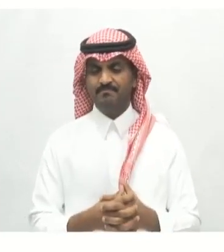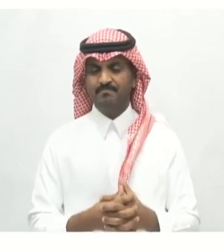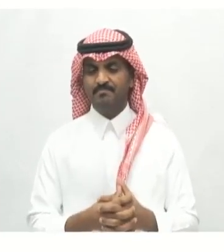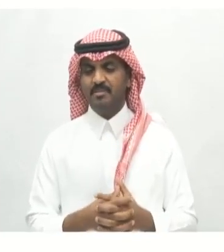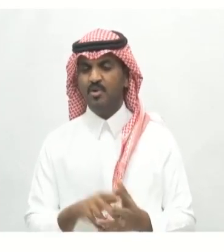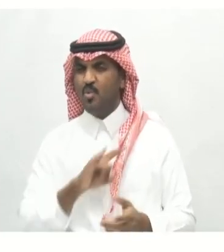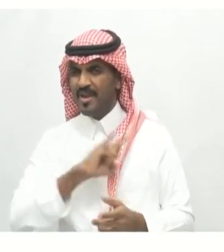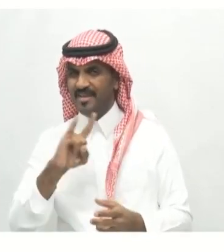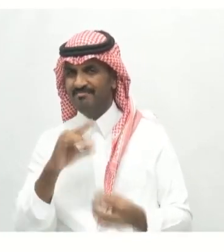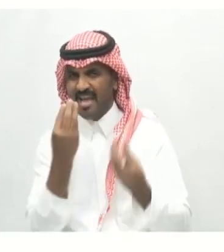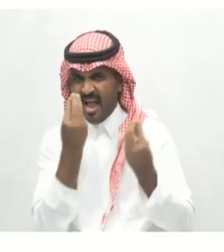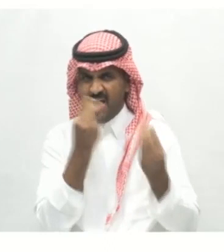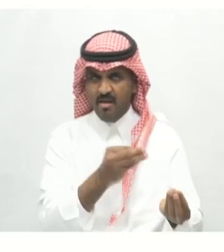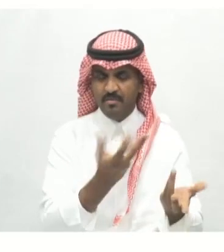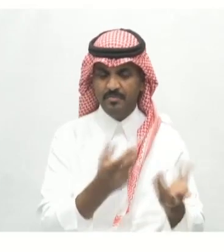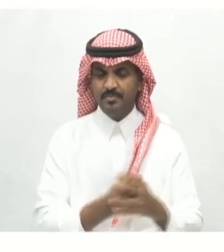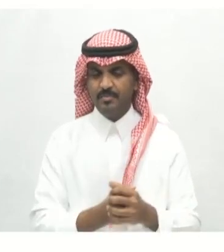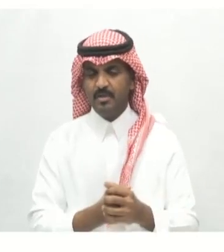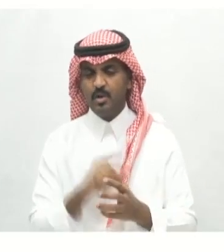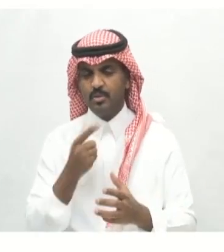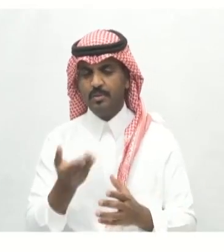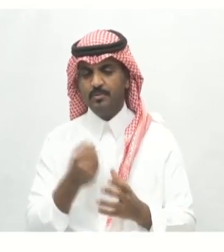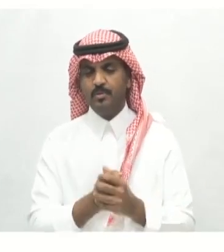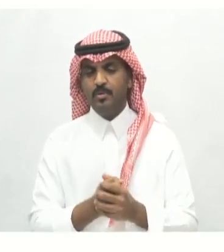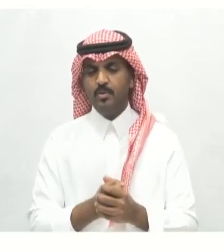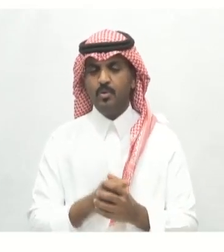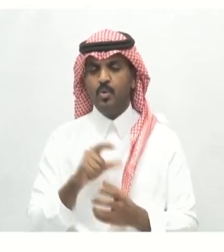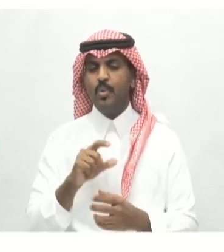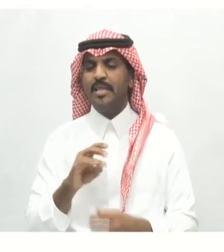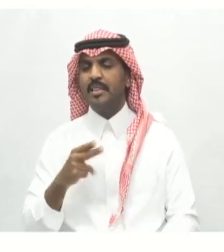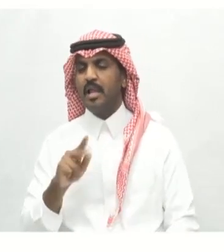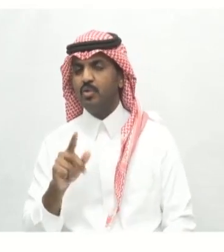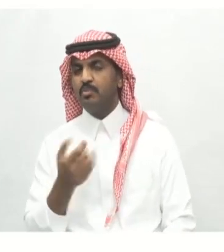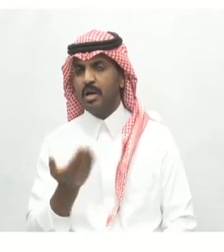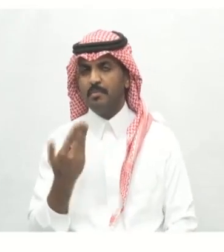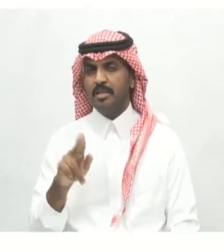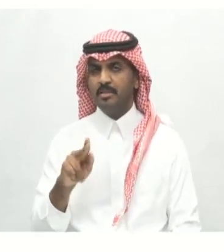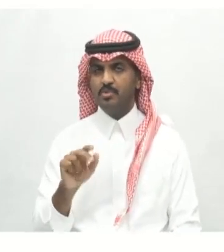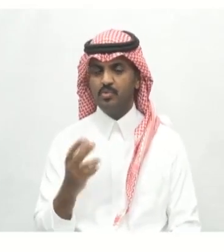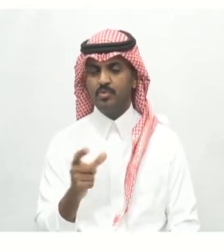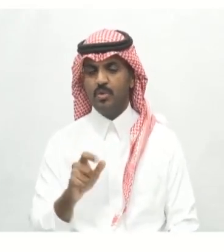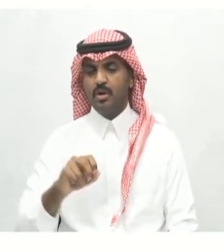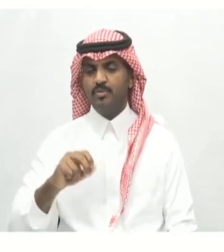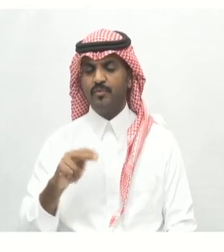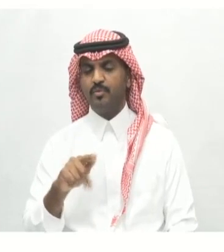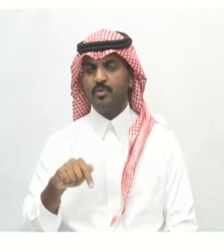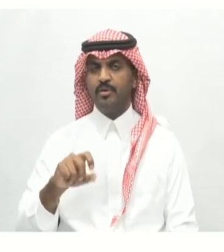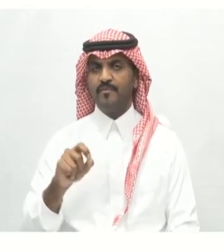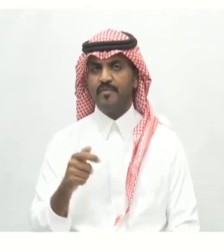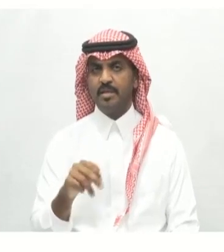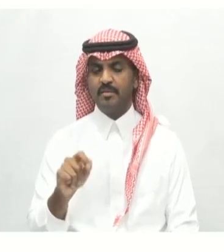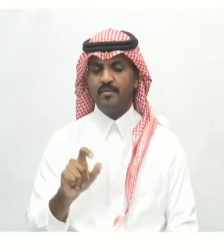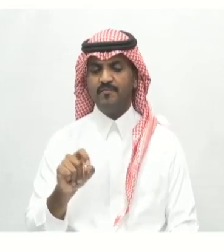النهي الكراه قول الله تعالى وان طلقتموهن من قبل ان تمسوهن وقد فرضتم لهن